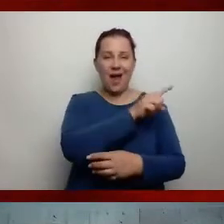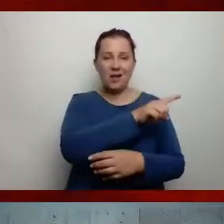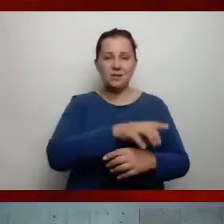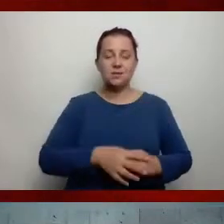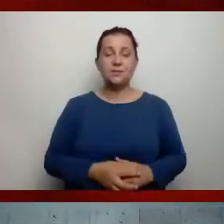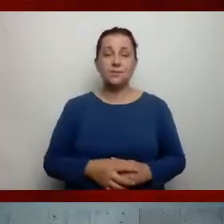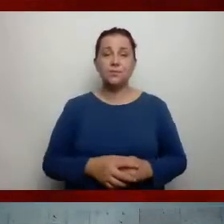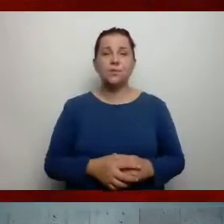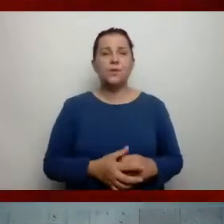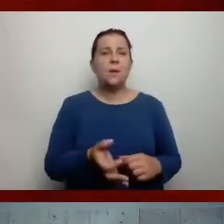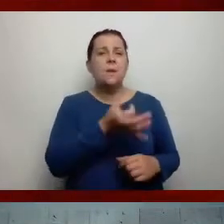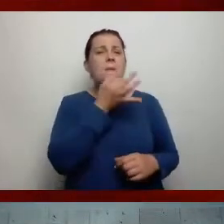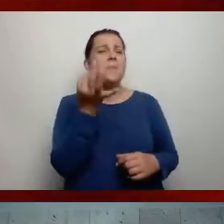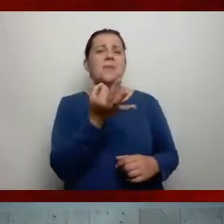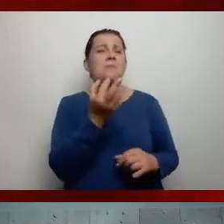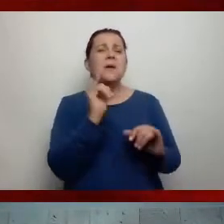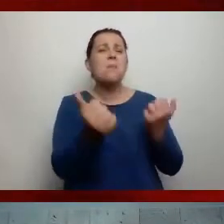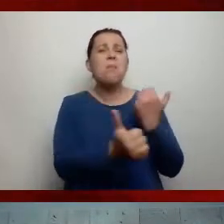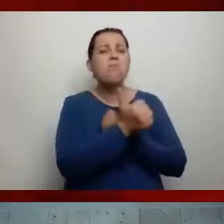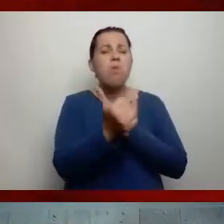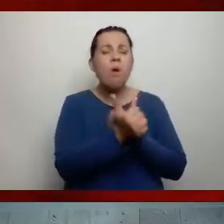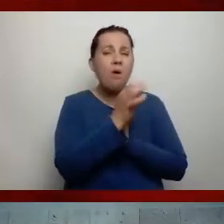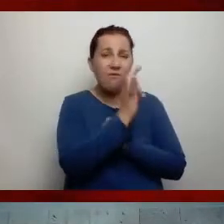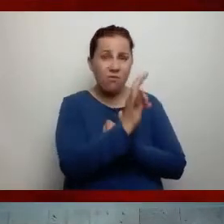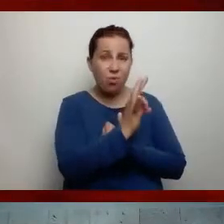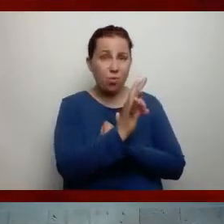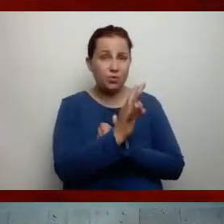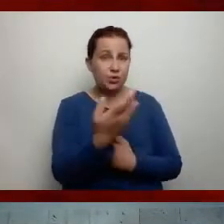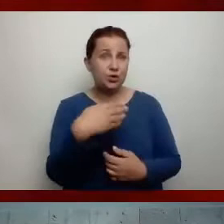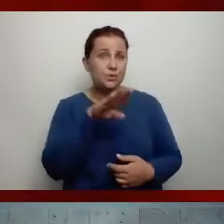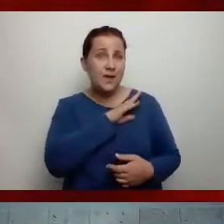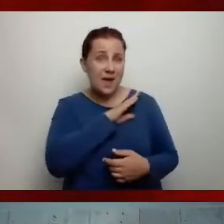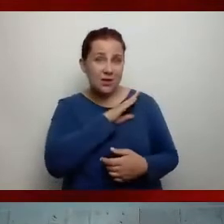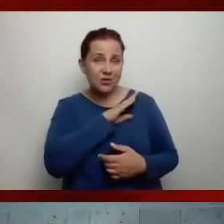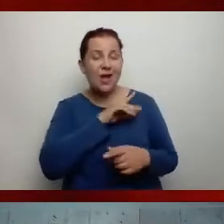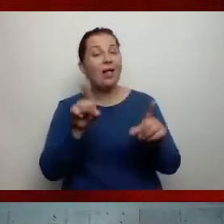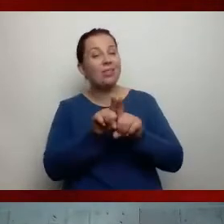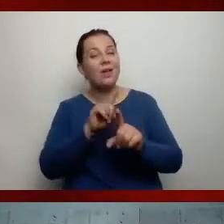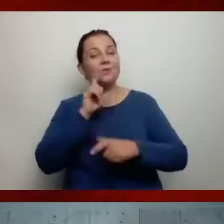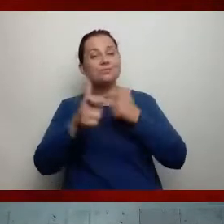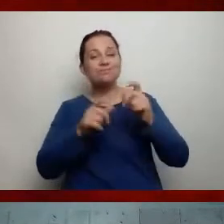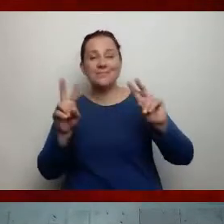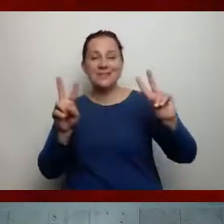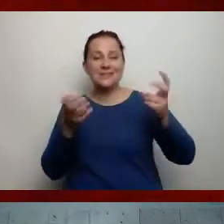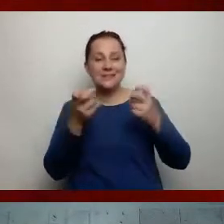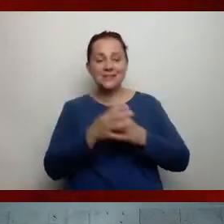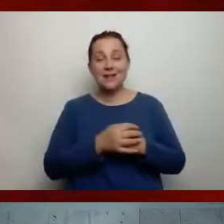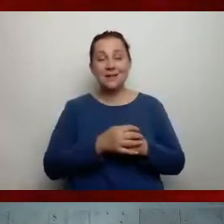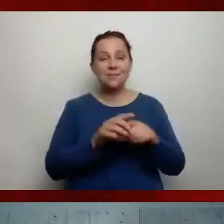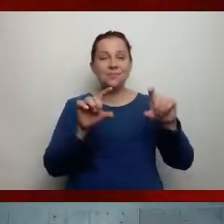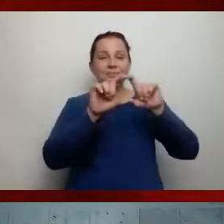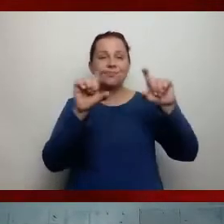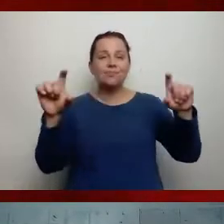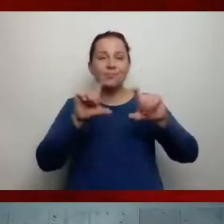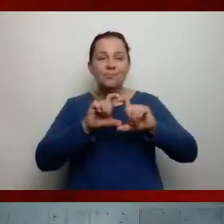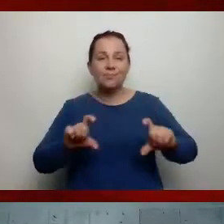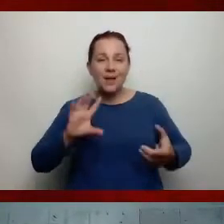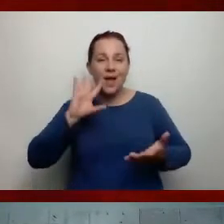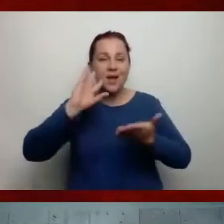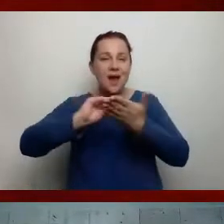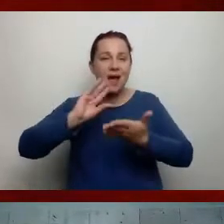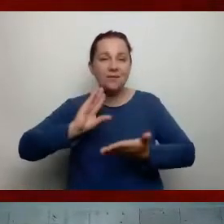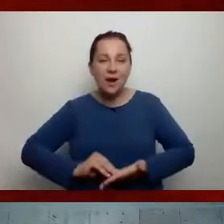te okoliczności jego samobójczej śmierci, ale wcześniej zacytuję pierwszy z dwóch refrenów, który pokazuje,